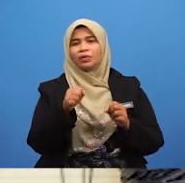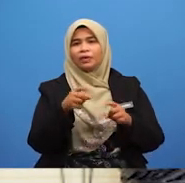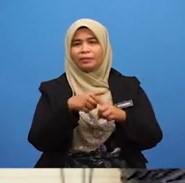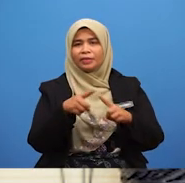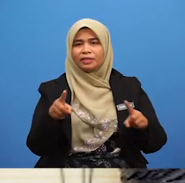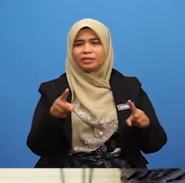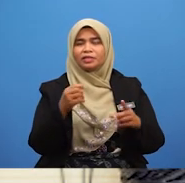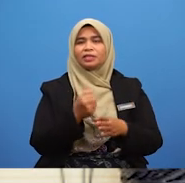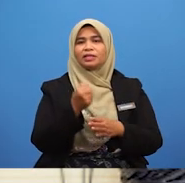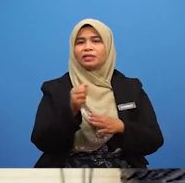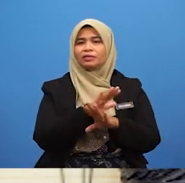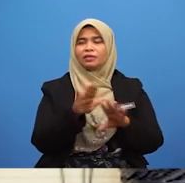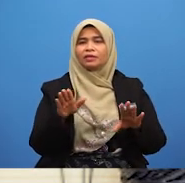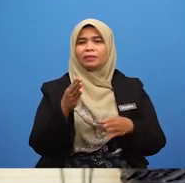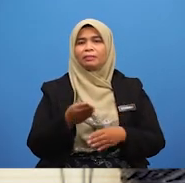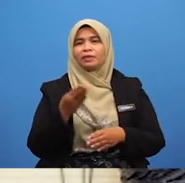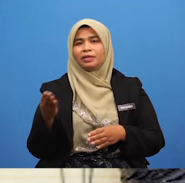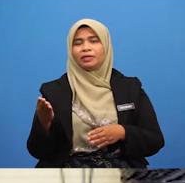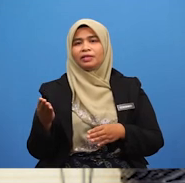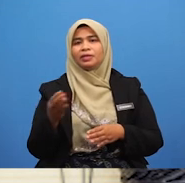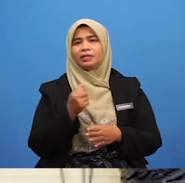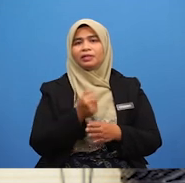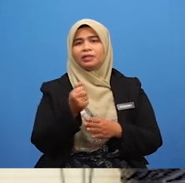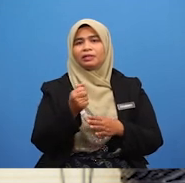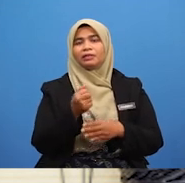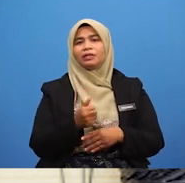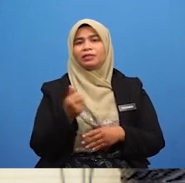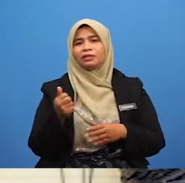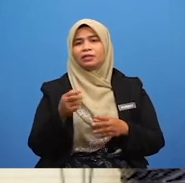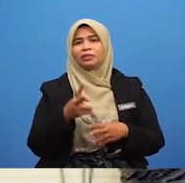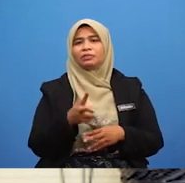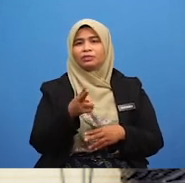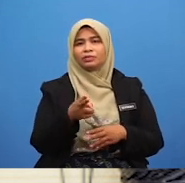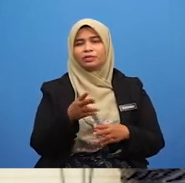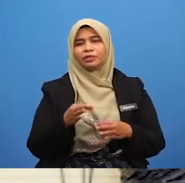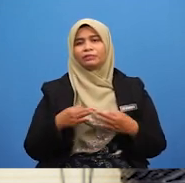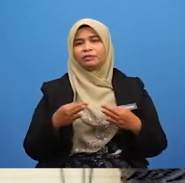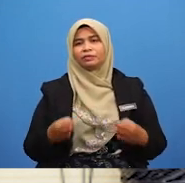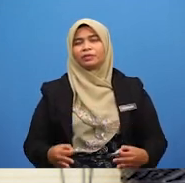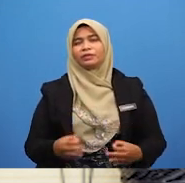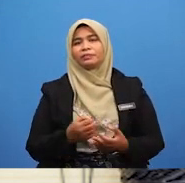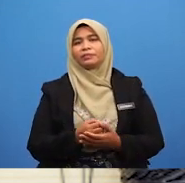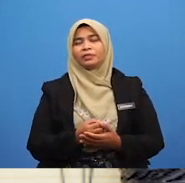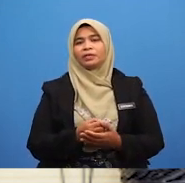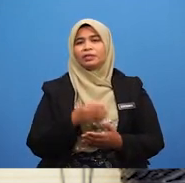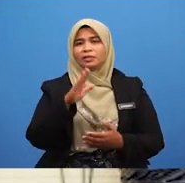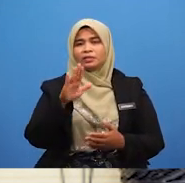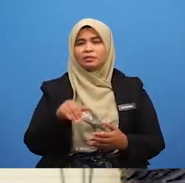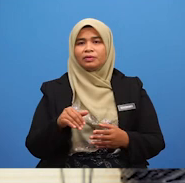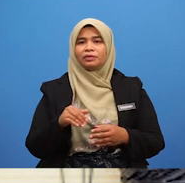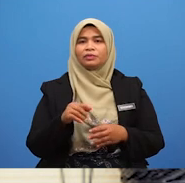tidak bahan atau alatan menggunting fabrik. Okey, sebelum memulakan